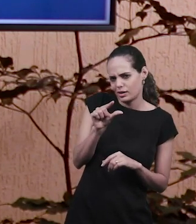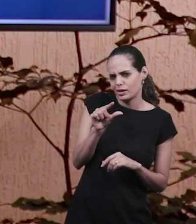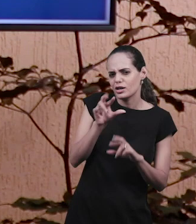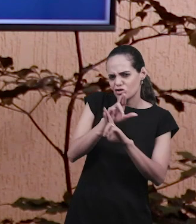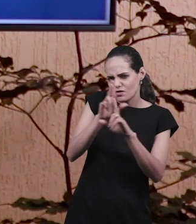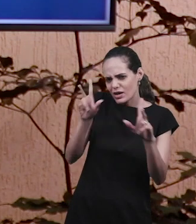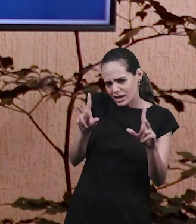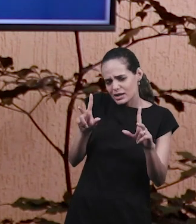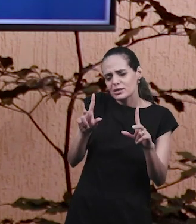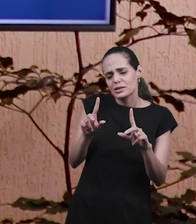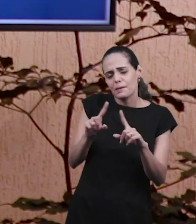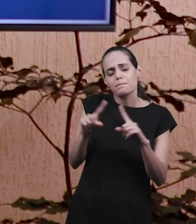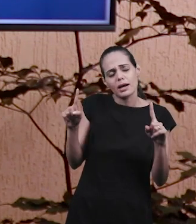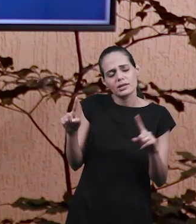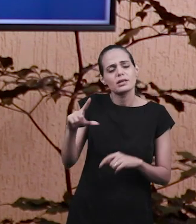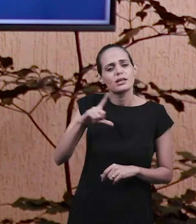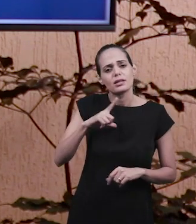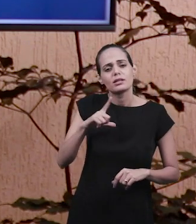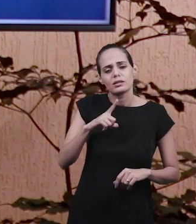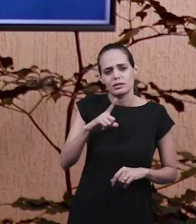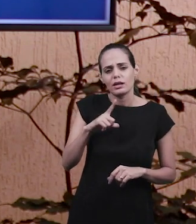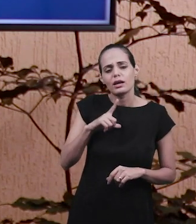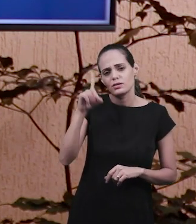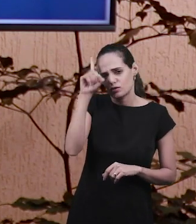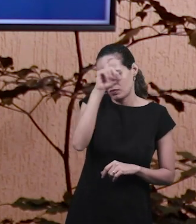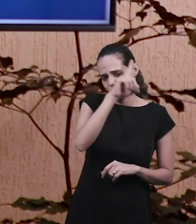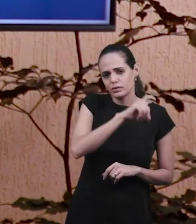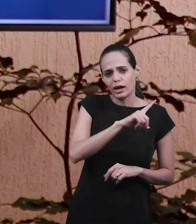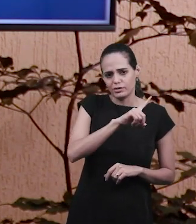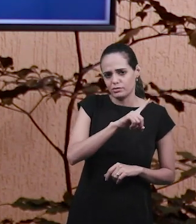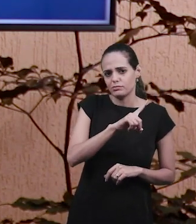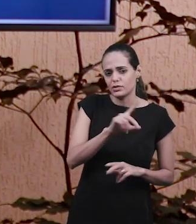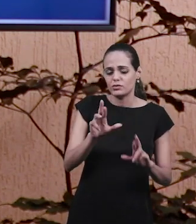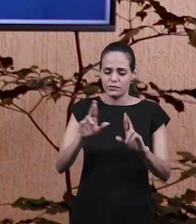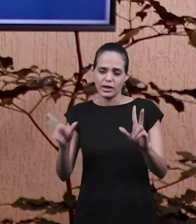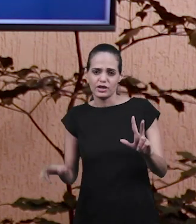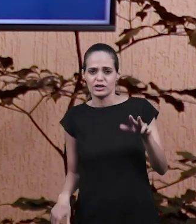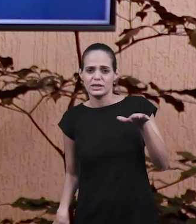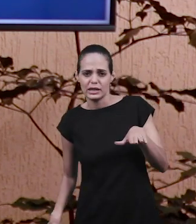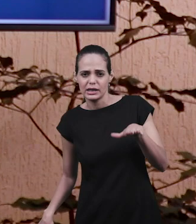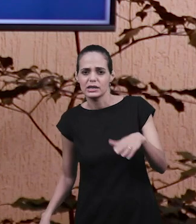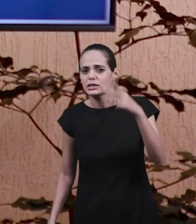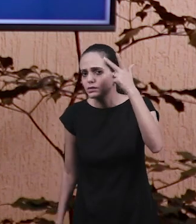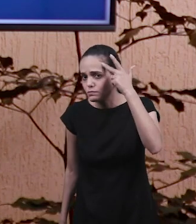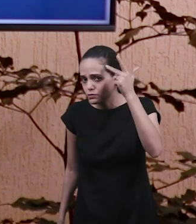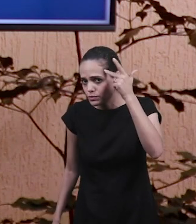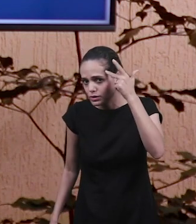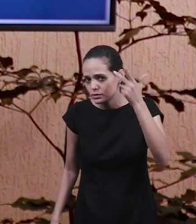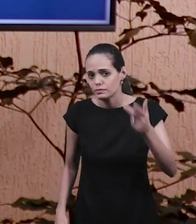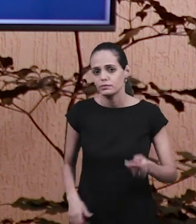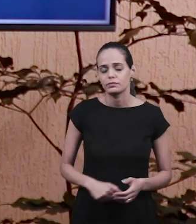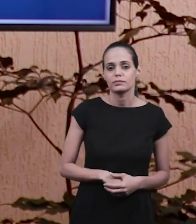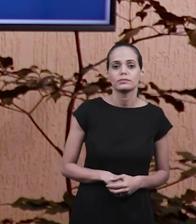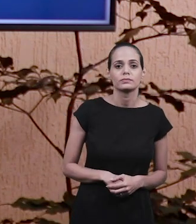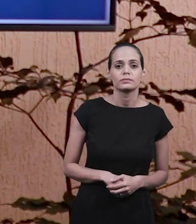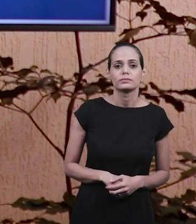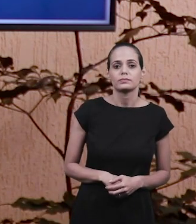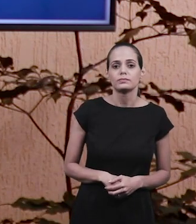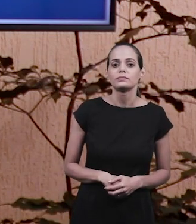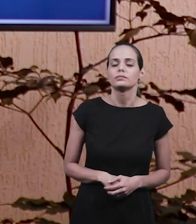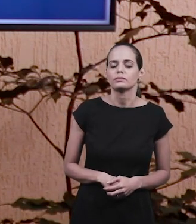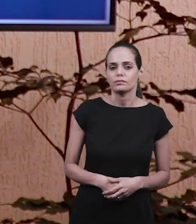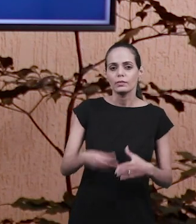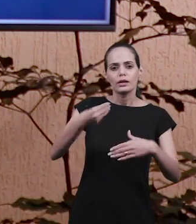petit, imperceptible, mais généralement, elles auront une difficulté. Et qu'est-ce que nous pouvons faire à